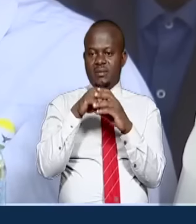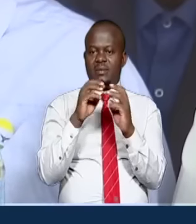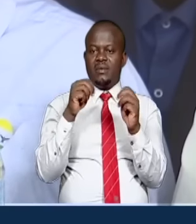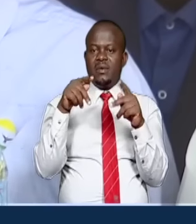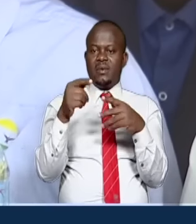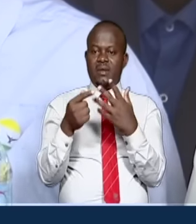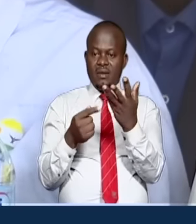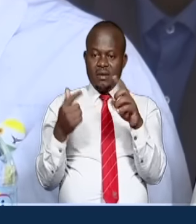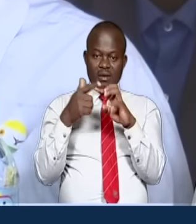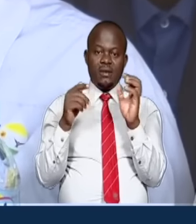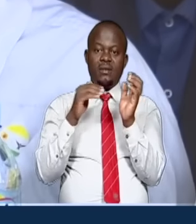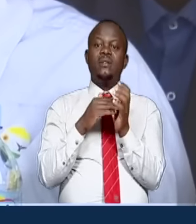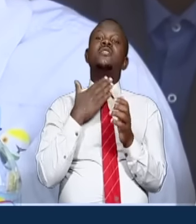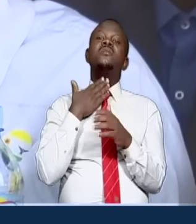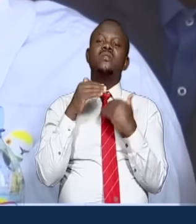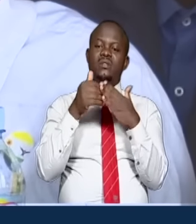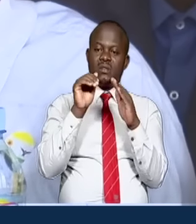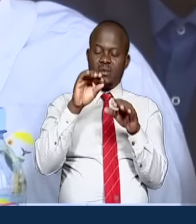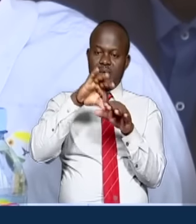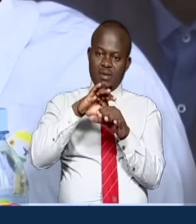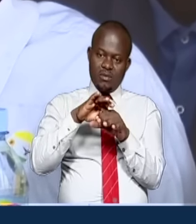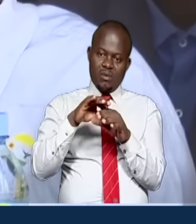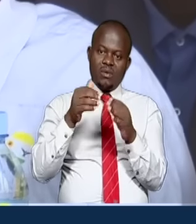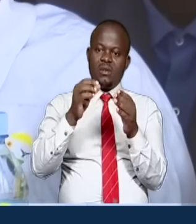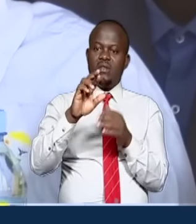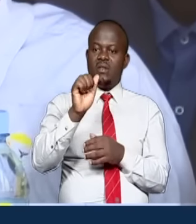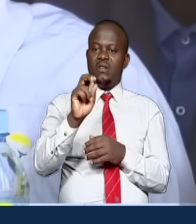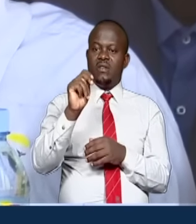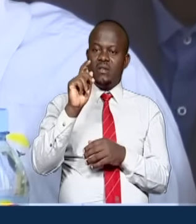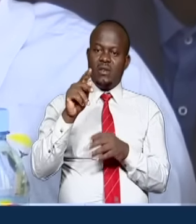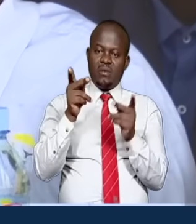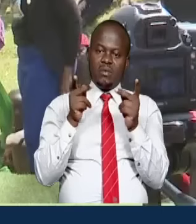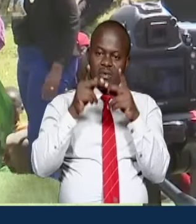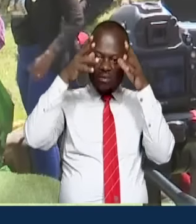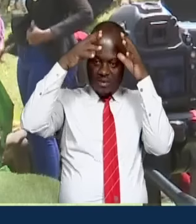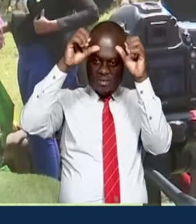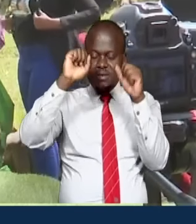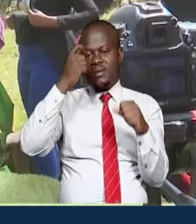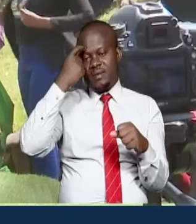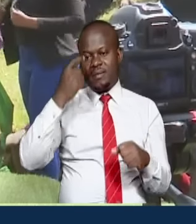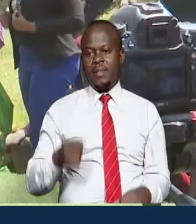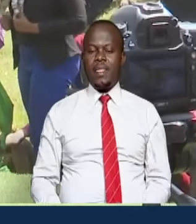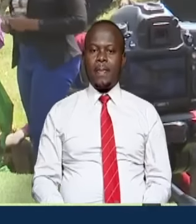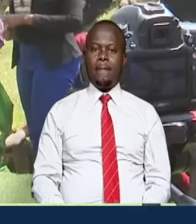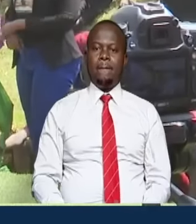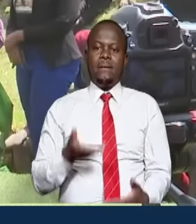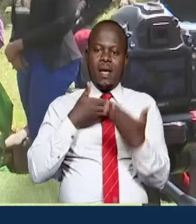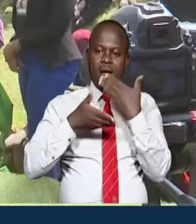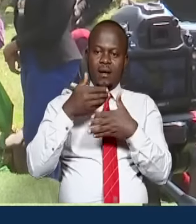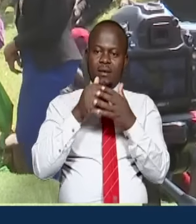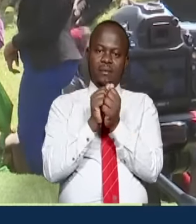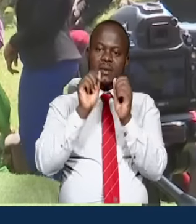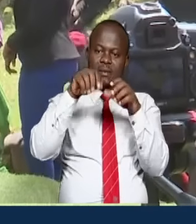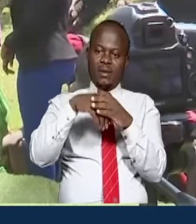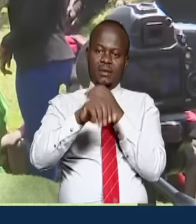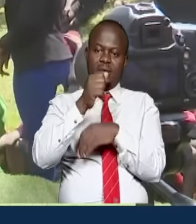amategeko kandi bakaba bifuza ko batora umukandida Frank Habineza ku mwanya w'umukuru w'igihugu. Aganira n'abitabiriye